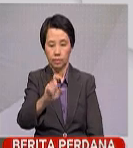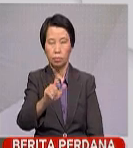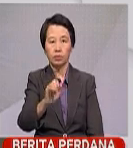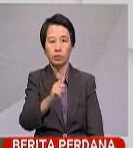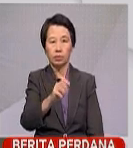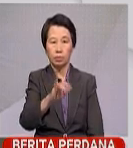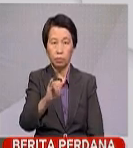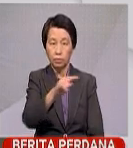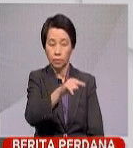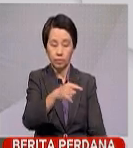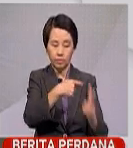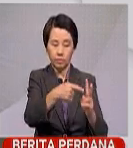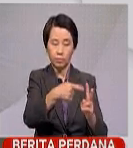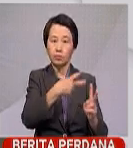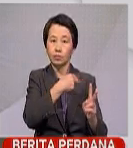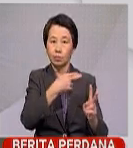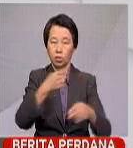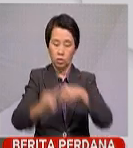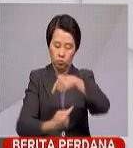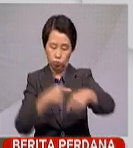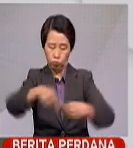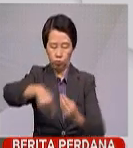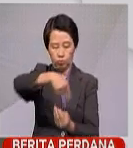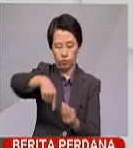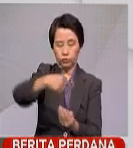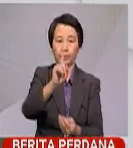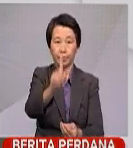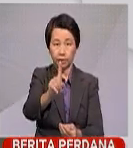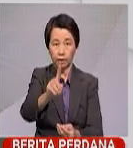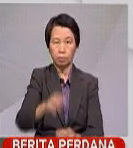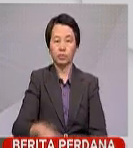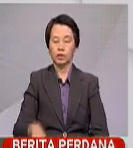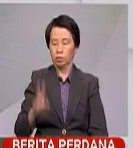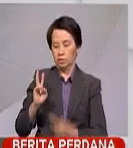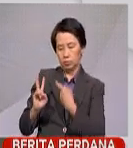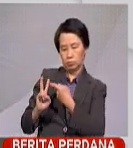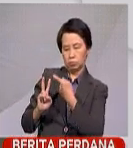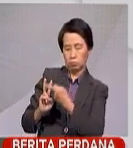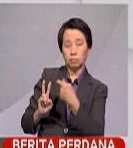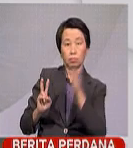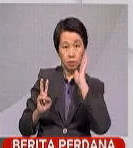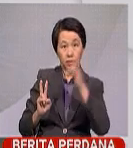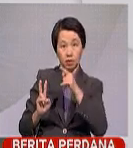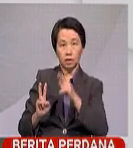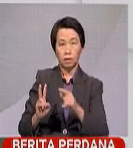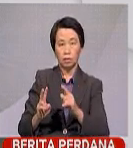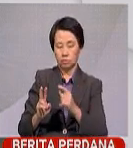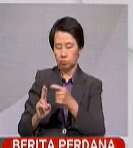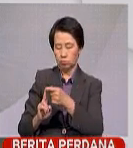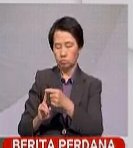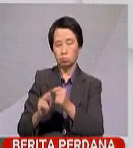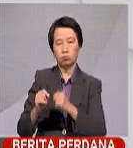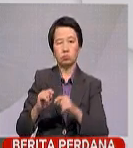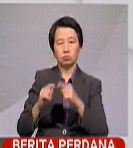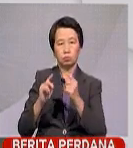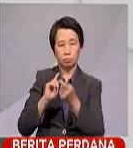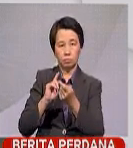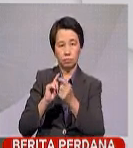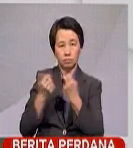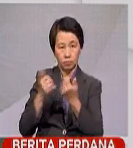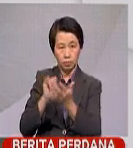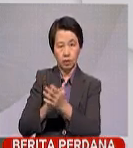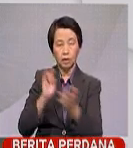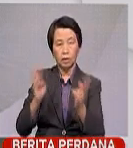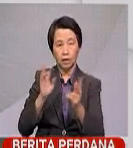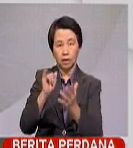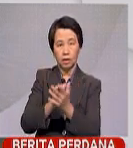Melati Deva Oktavianti pada pusingan pertama kejohanan. Kedua pemain yang hanya digandingkan untuk kategori tersebut ketika